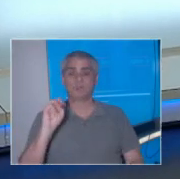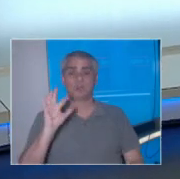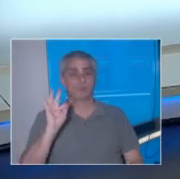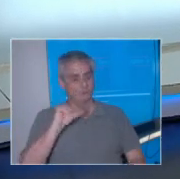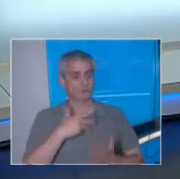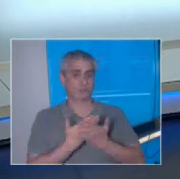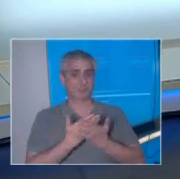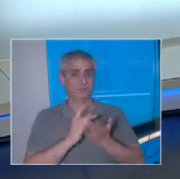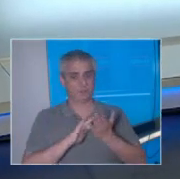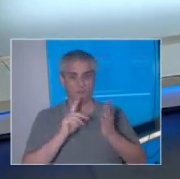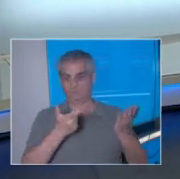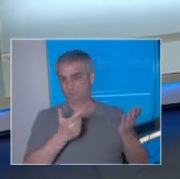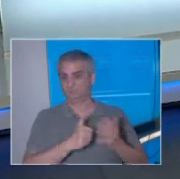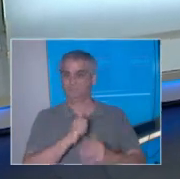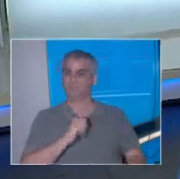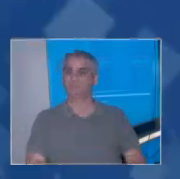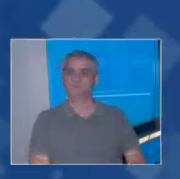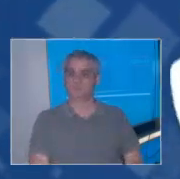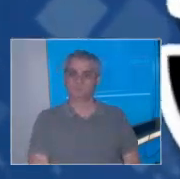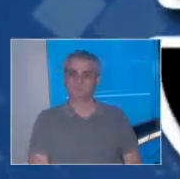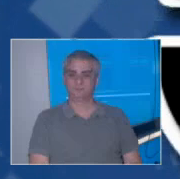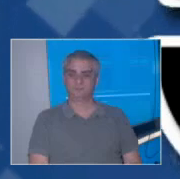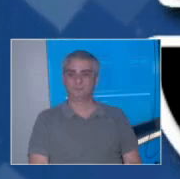הצעה. במקום החמישי.